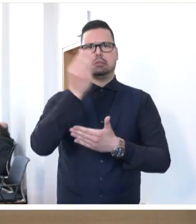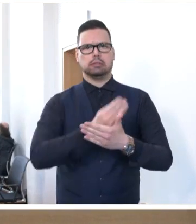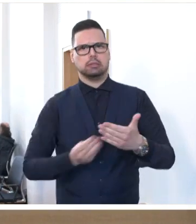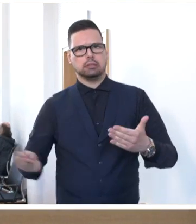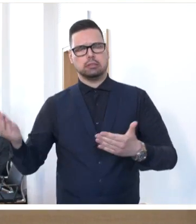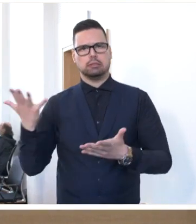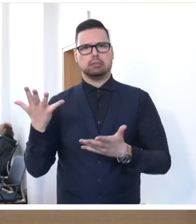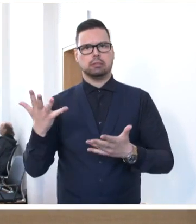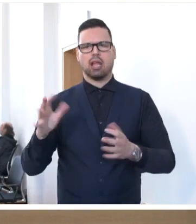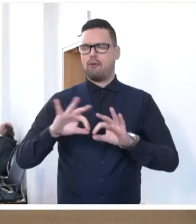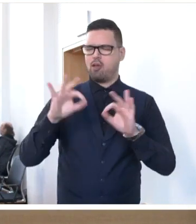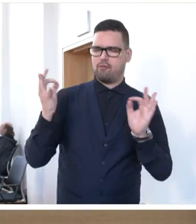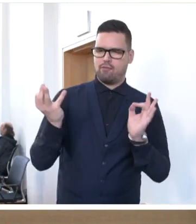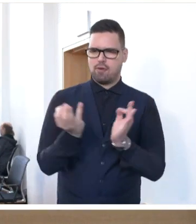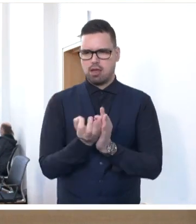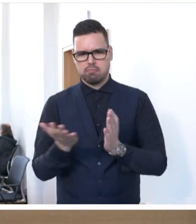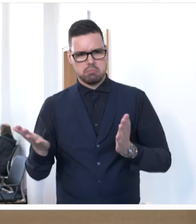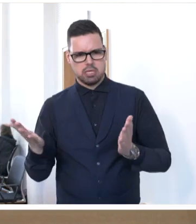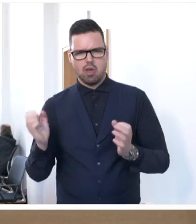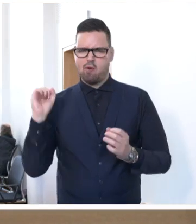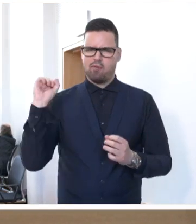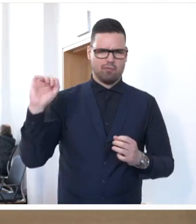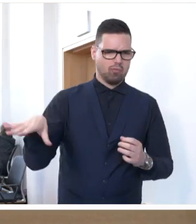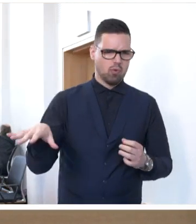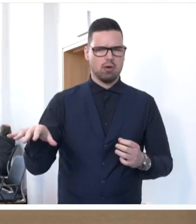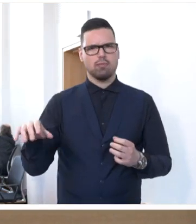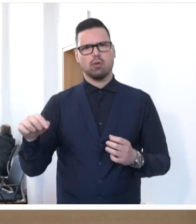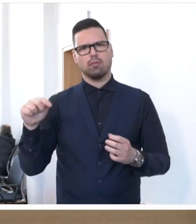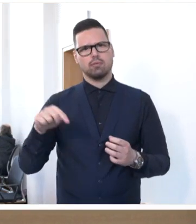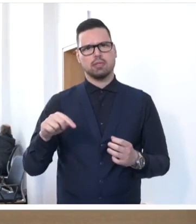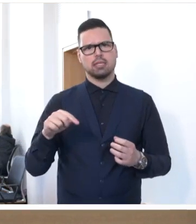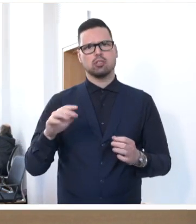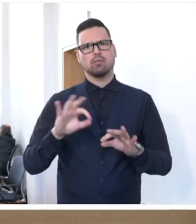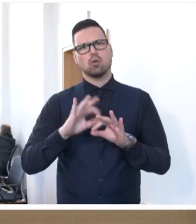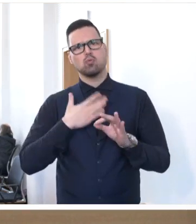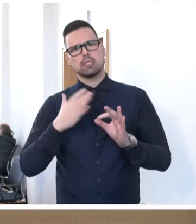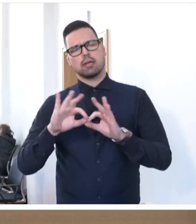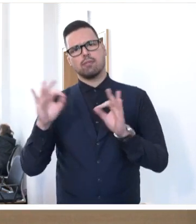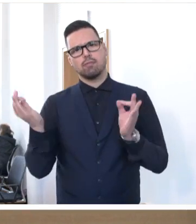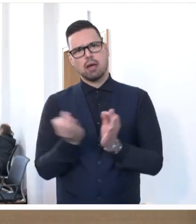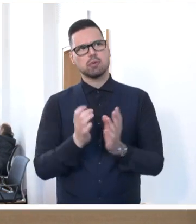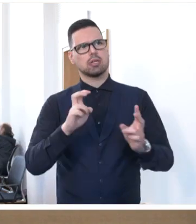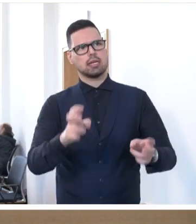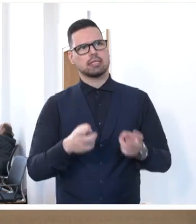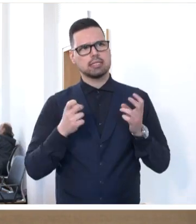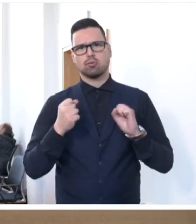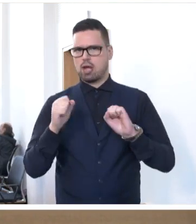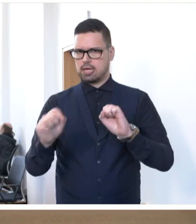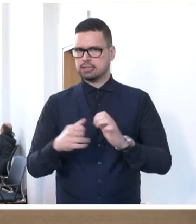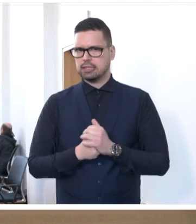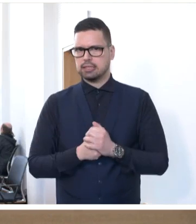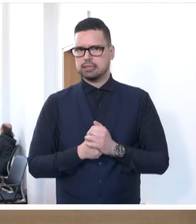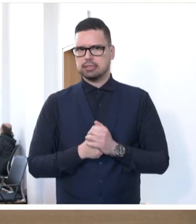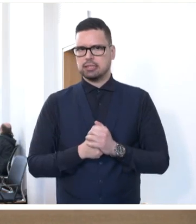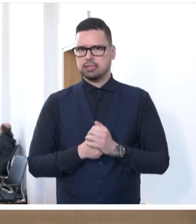darzustellen. Familien, also der Vorwurf, wir würden uns hier nicht für unsere Familien und unsere Erzieherinnen einsetzen,